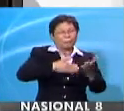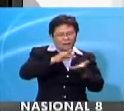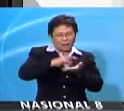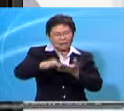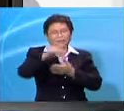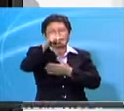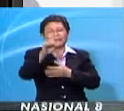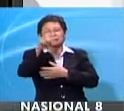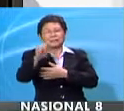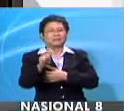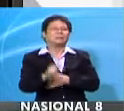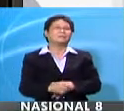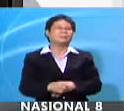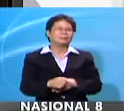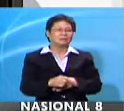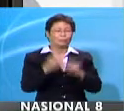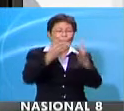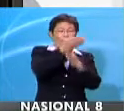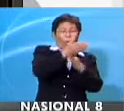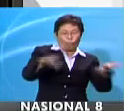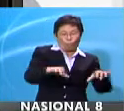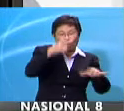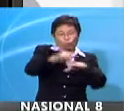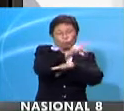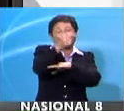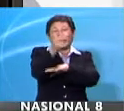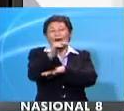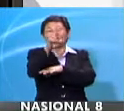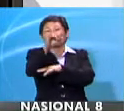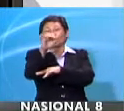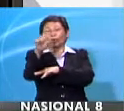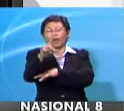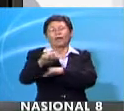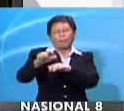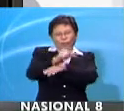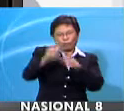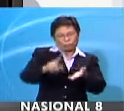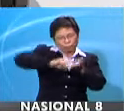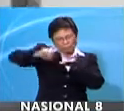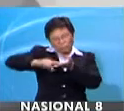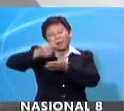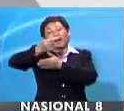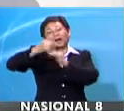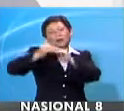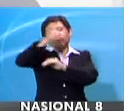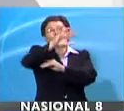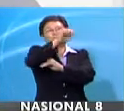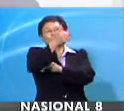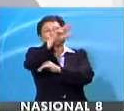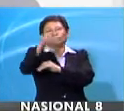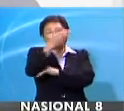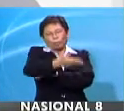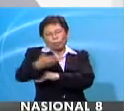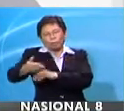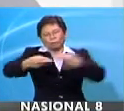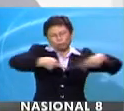GST. Aplikasi yang diterbitkan untuk pengguna Android ini membolehkan pengguna menyemak harga daripada lebih 10,000